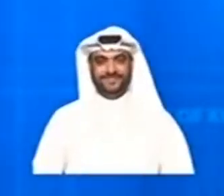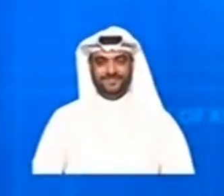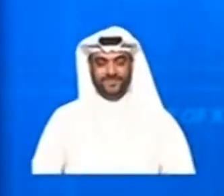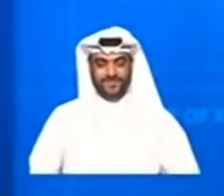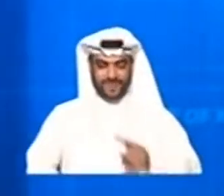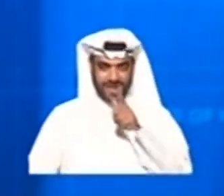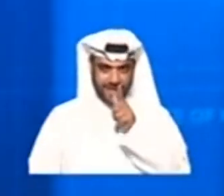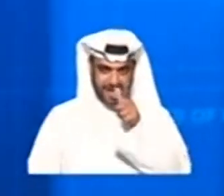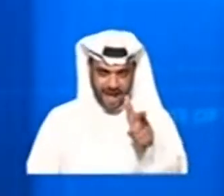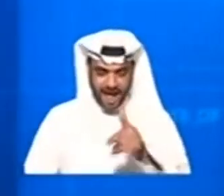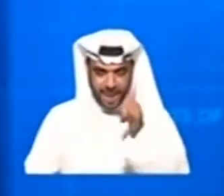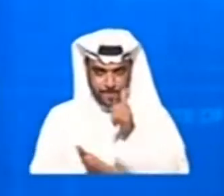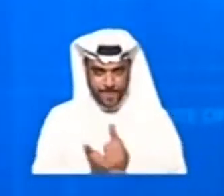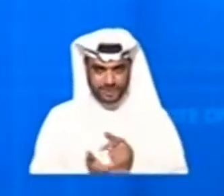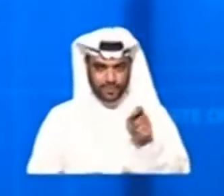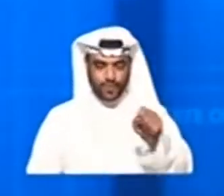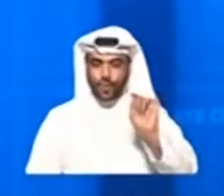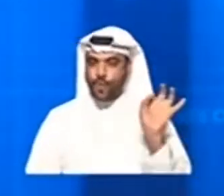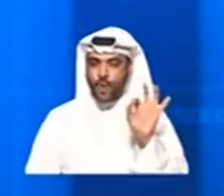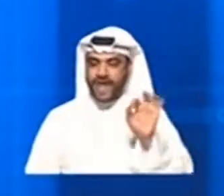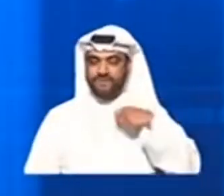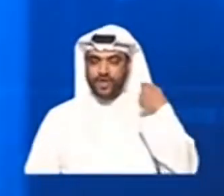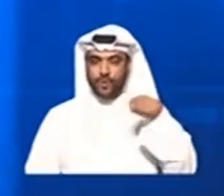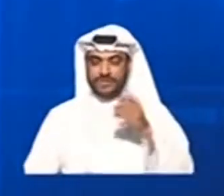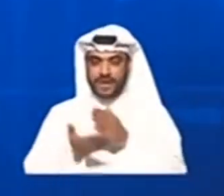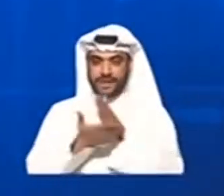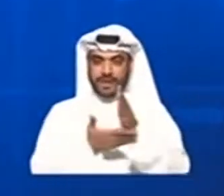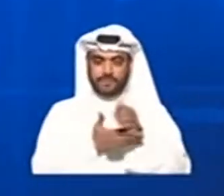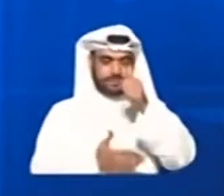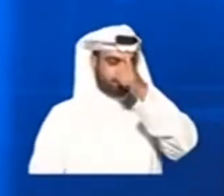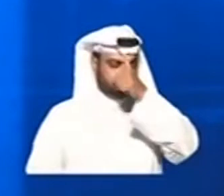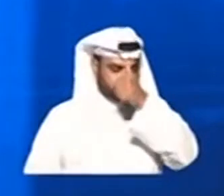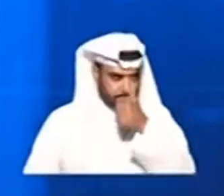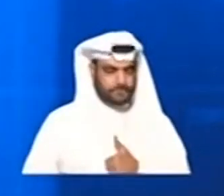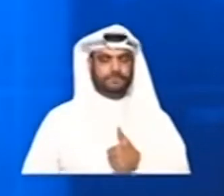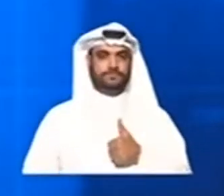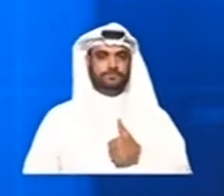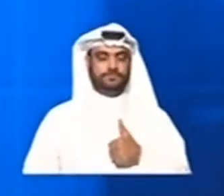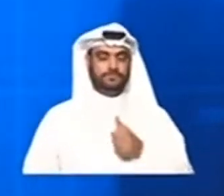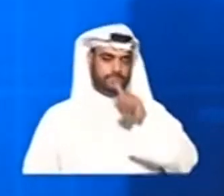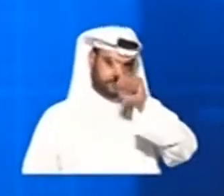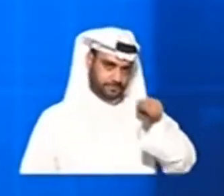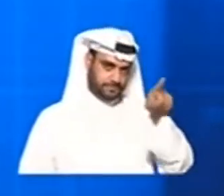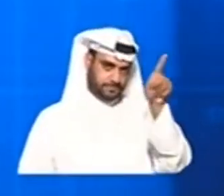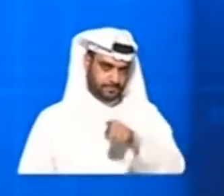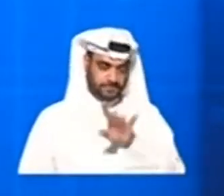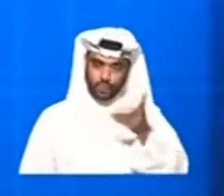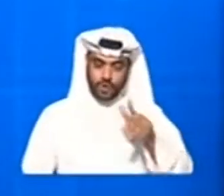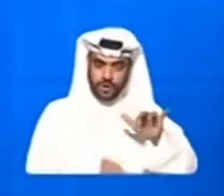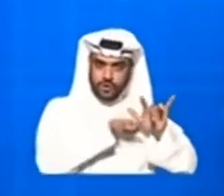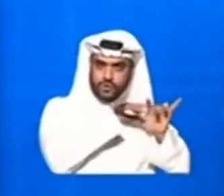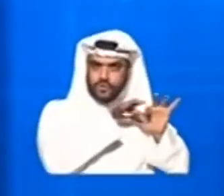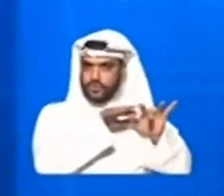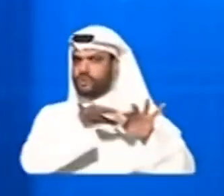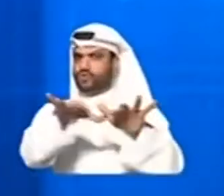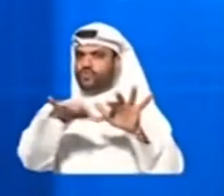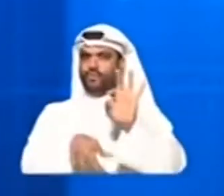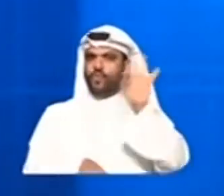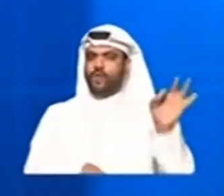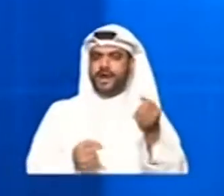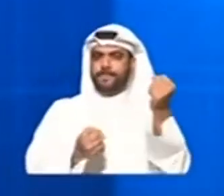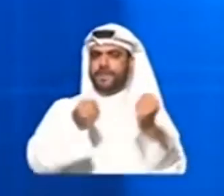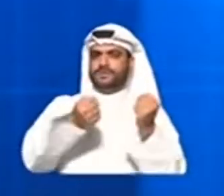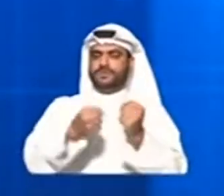أعرب مصدر مسؤول في وزارة الخارجية عن إدانة واستنكار دولة الكويت الشديدين للهجوم الذي استهدف إحدى المركبات